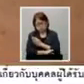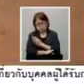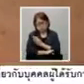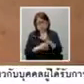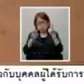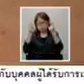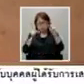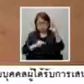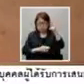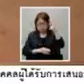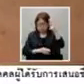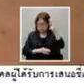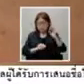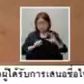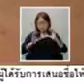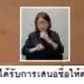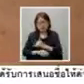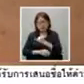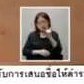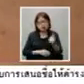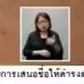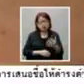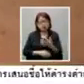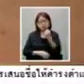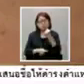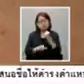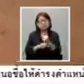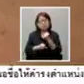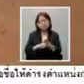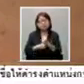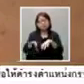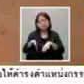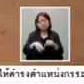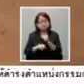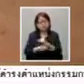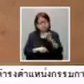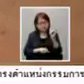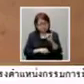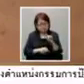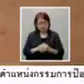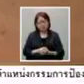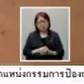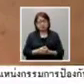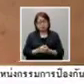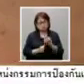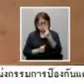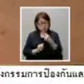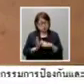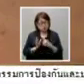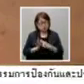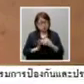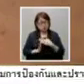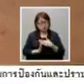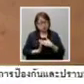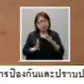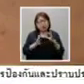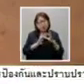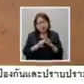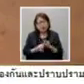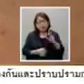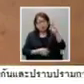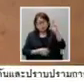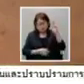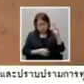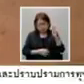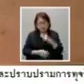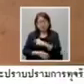ท่านนายกรัฐมนตรีนะครับฟังเหตุผลนะครับสองเรื่องนี้เรื่องปมถวายสัตว์ศาลรัฐธรรมนูญได้มีค